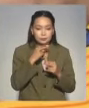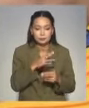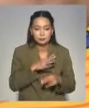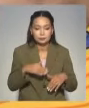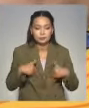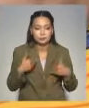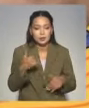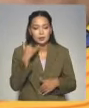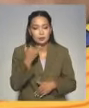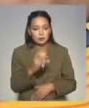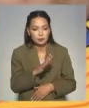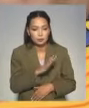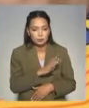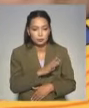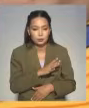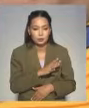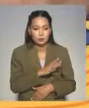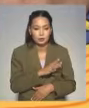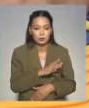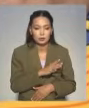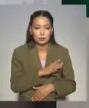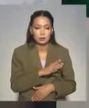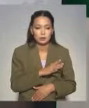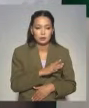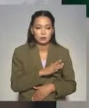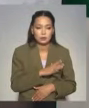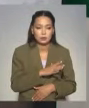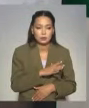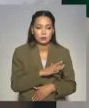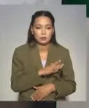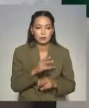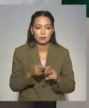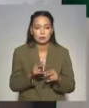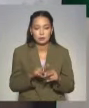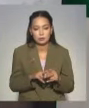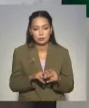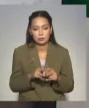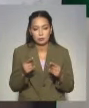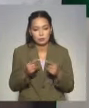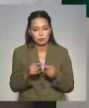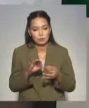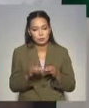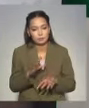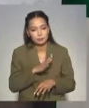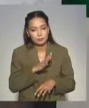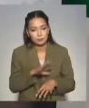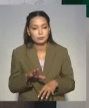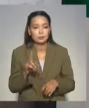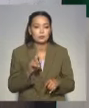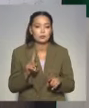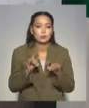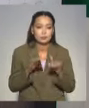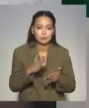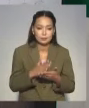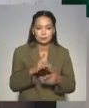100 звондадым. Қара жаңа Алмалинский роботының постына дежурныйларына 100 рет звондадым.